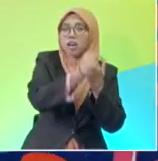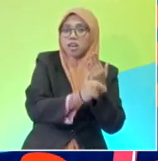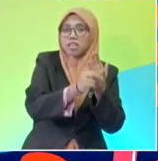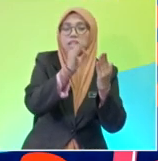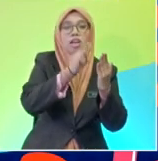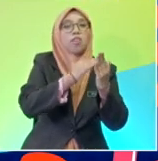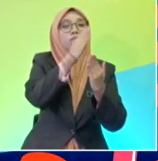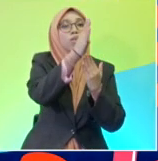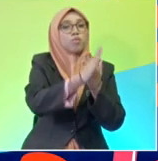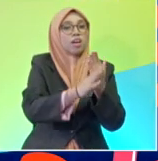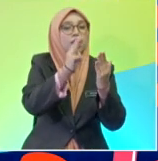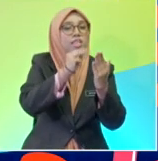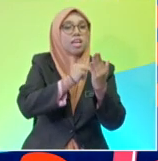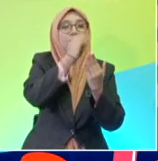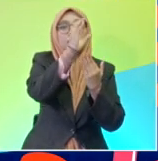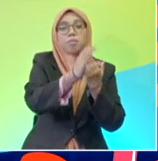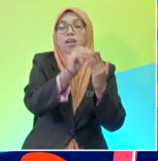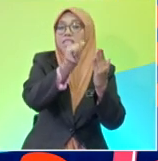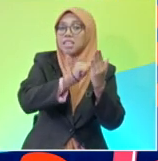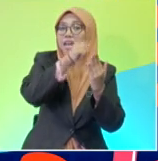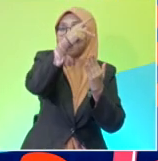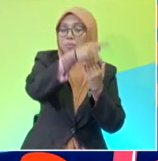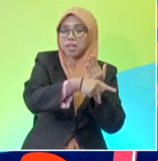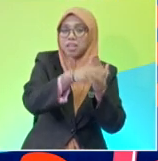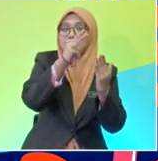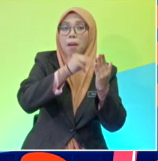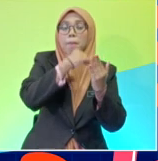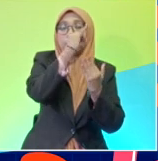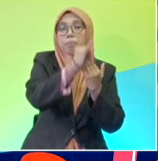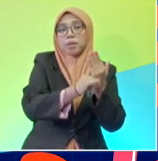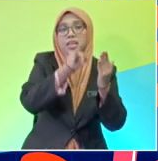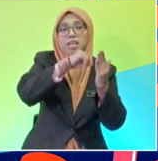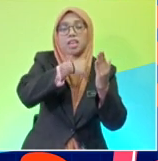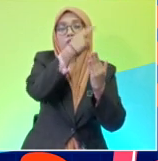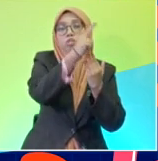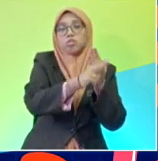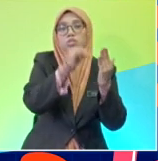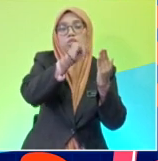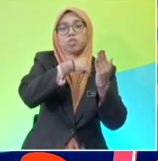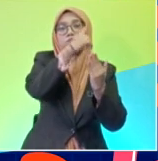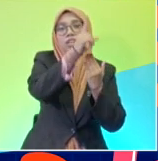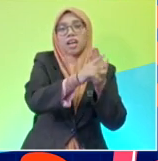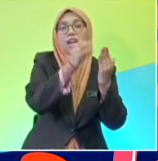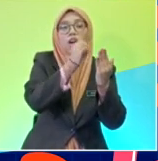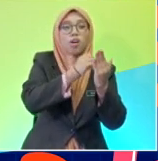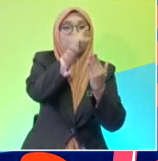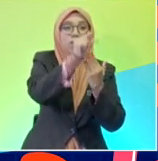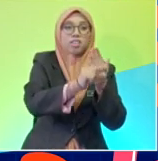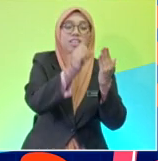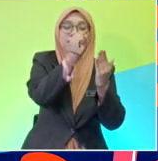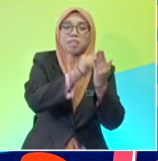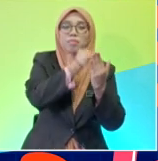Januari, Februari, Mac, April, Mei, Jun, Julai, Ogos,